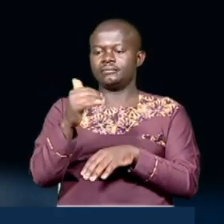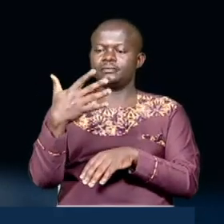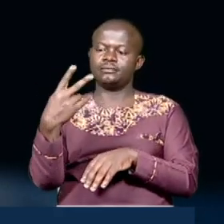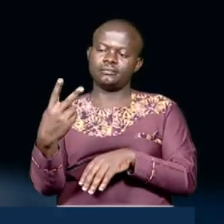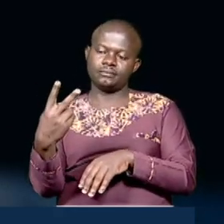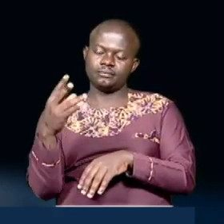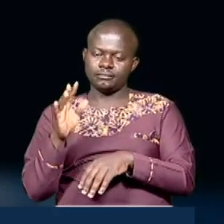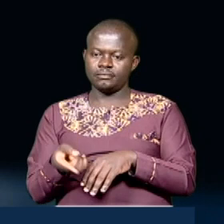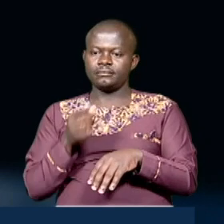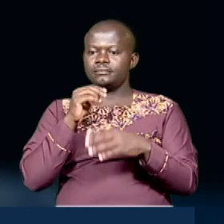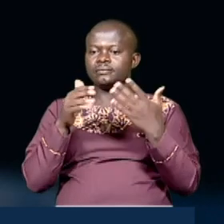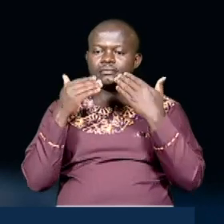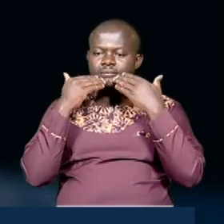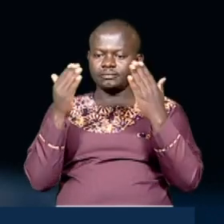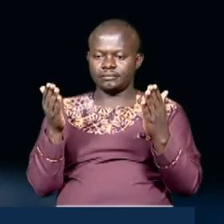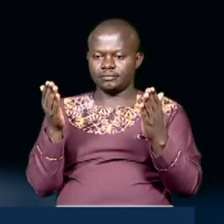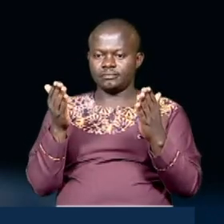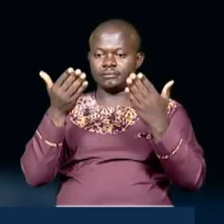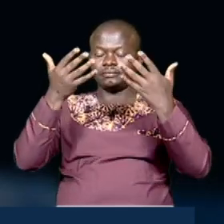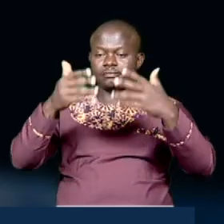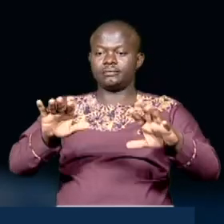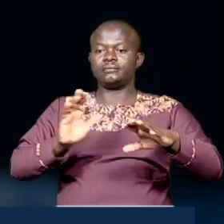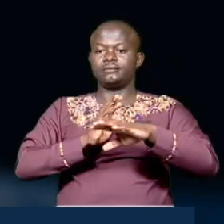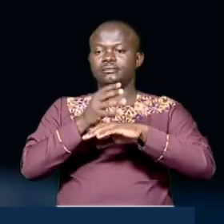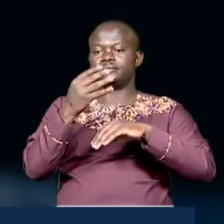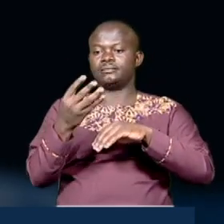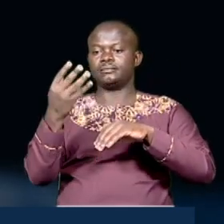25,000 zitararangizwa mu zarangijwe izigera ku